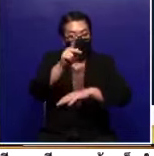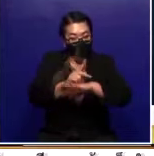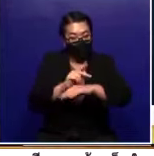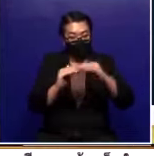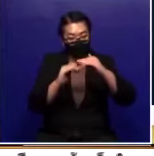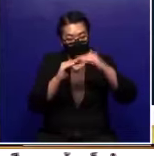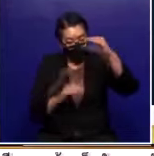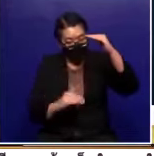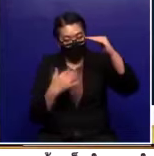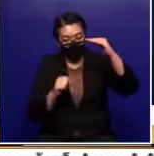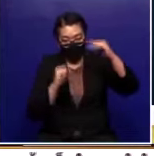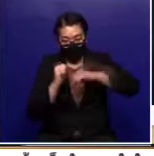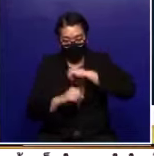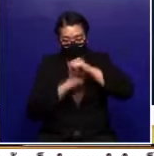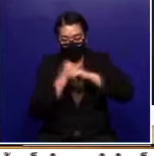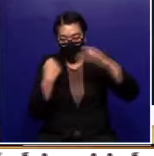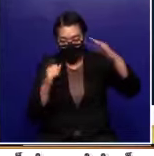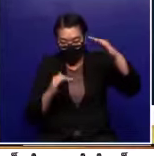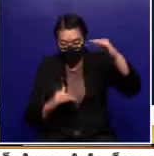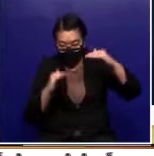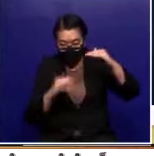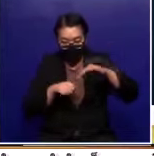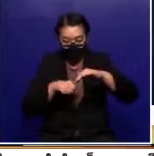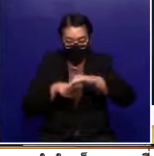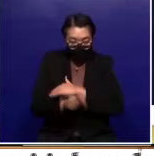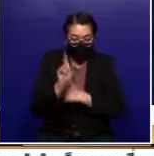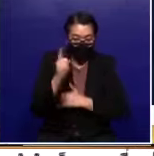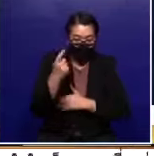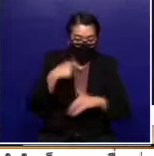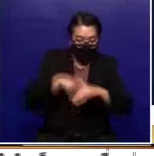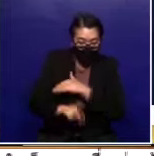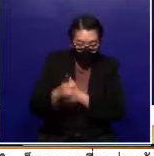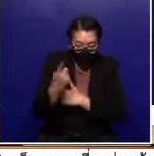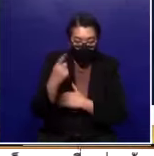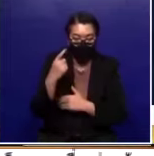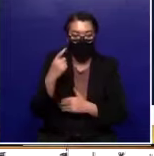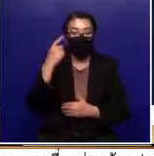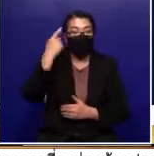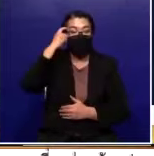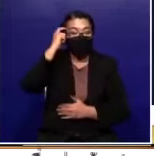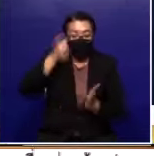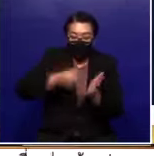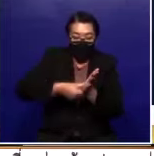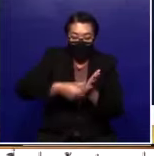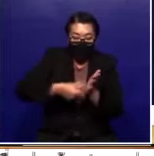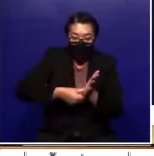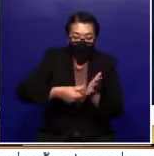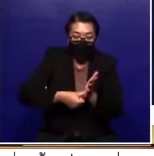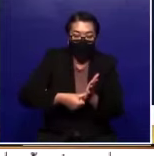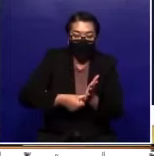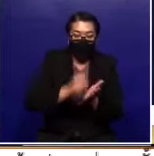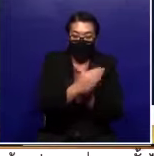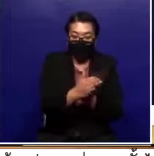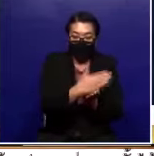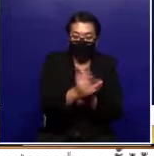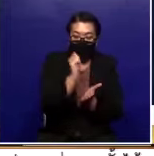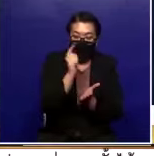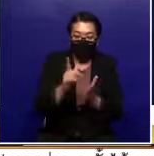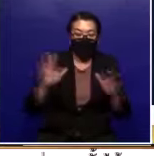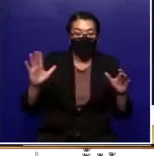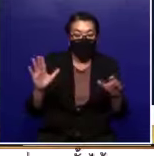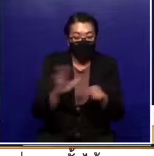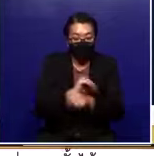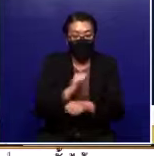15ปีแต่เราเกิดใหม่กันอีก2รอบครึ่งเนี่ยไม่รู้ใช้หนี้หมดหรือเปล่านะท่านประธานครับประเทศจะต้